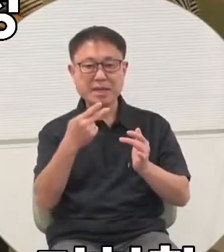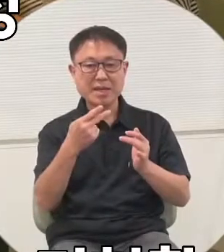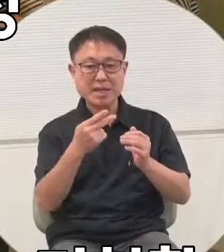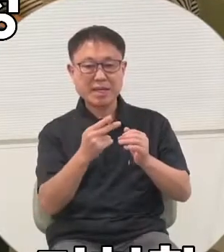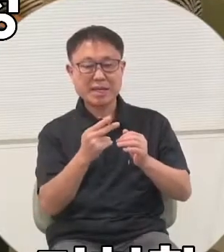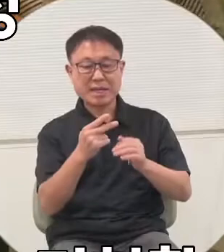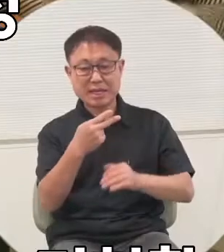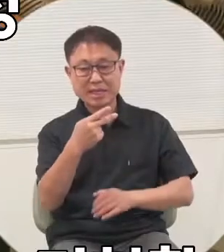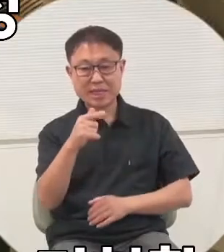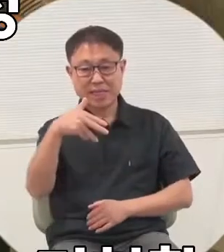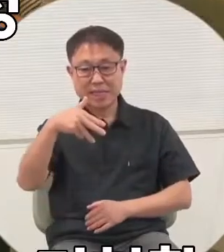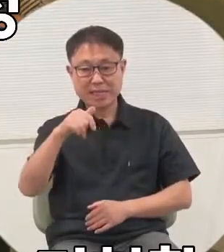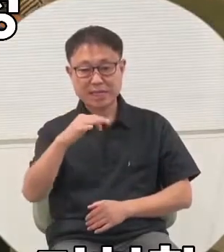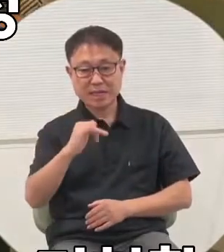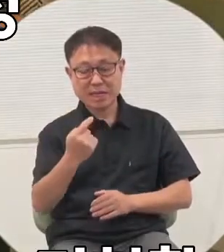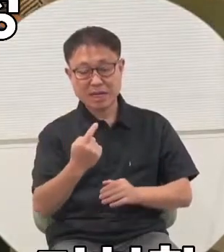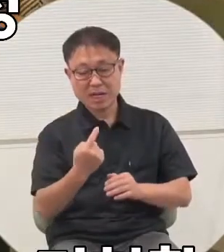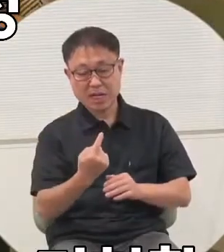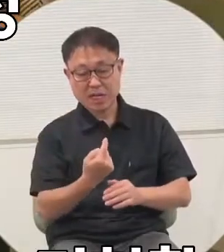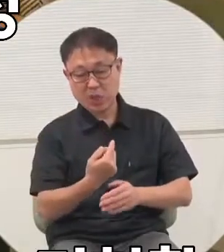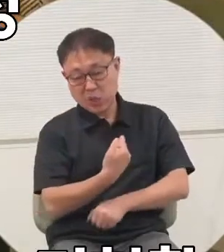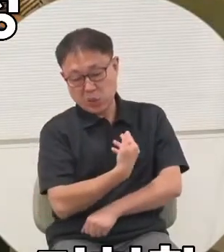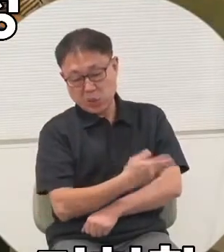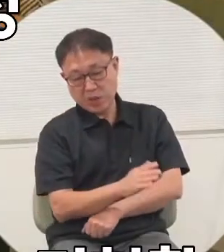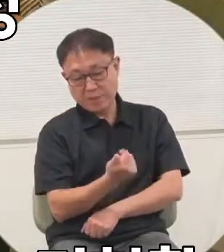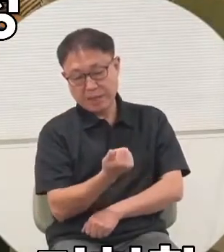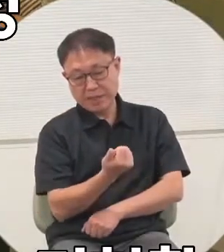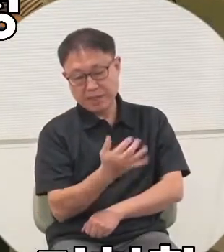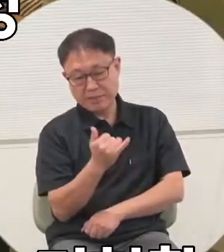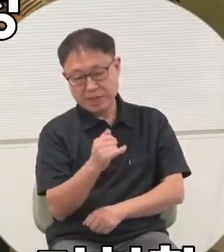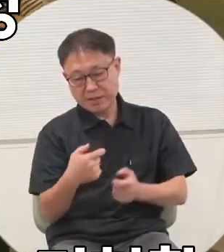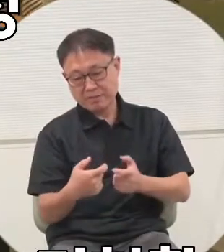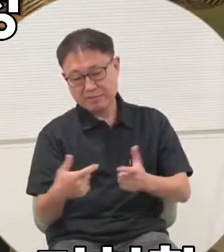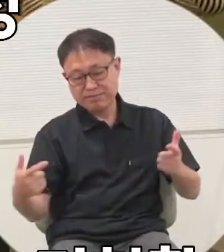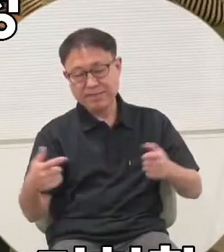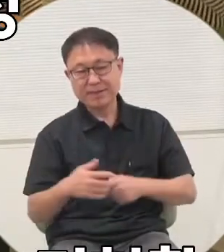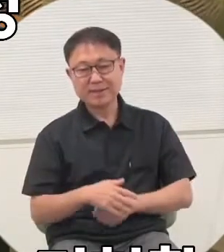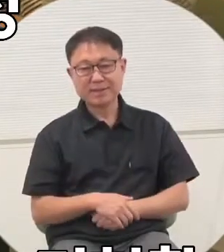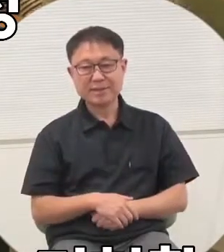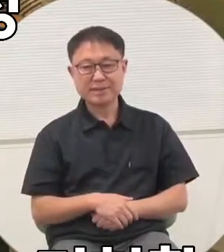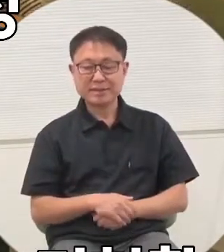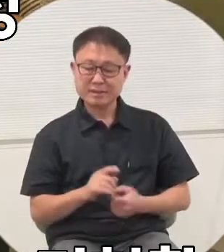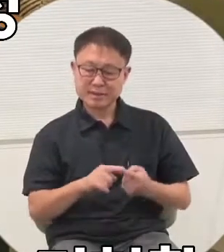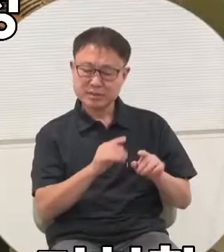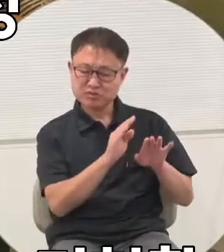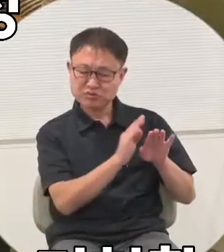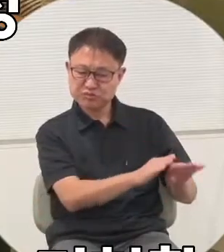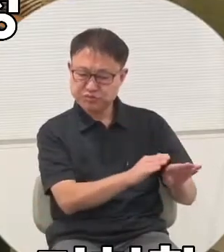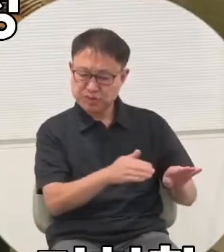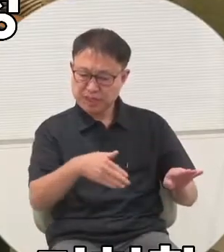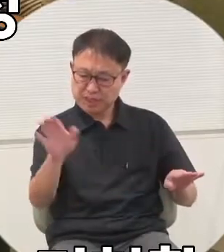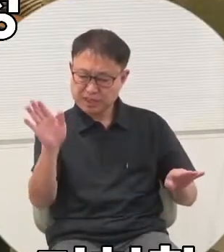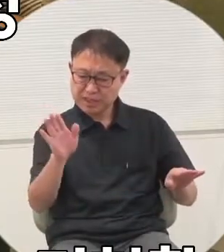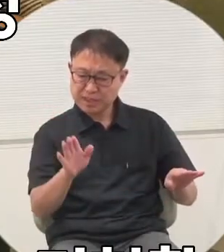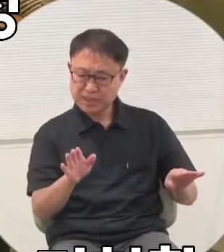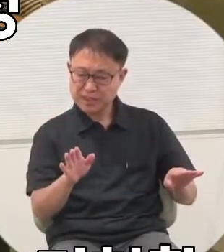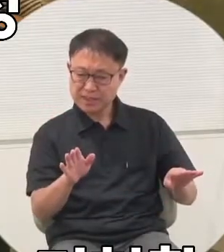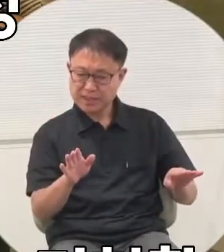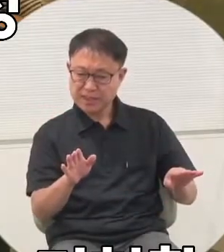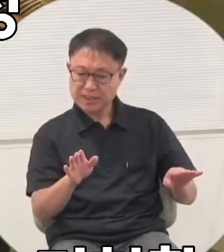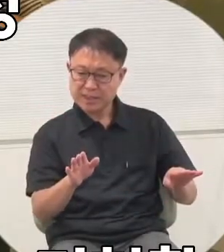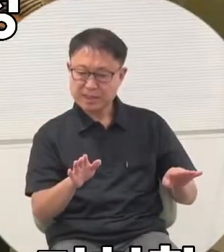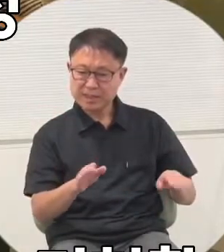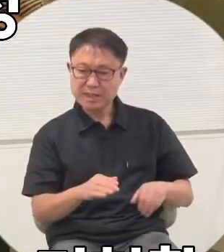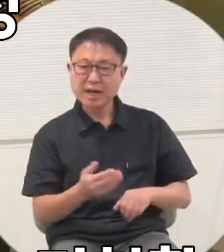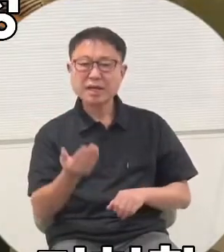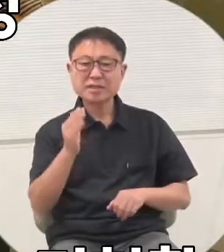디지털에 더 소외받고 불평등한 분들이 많이 생긴 거예요. 근데 이걸 계속 갈 거냐 물론 일정 정도는 필요하지만